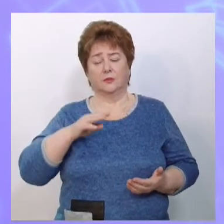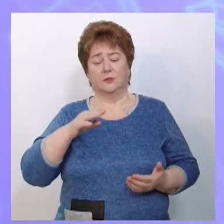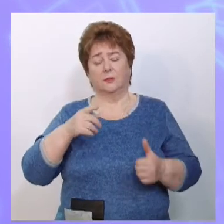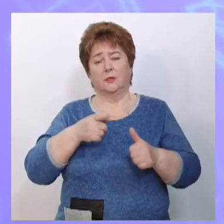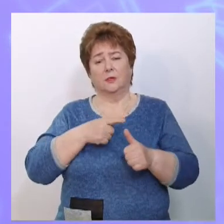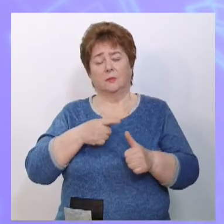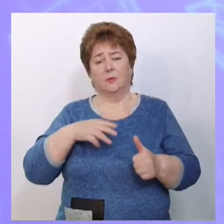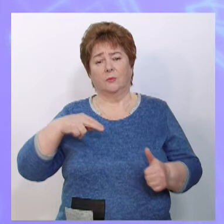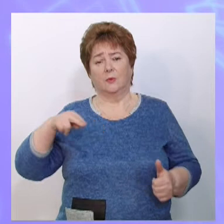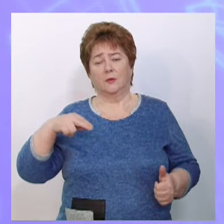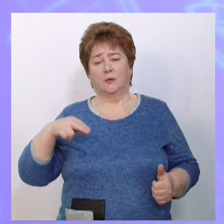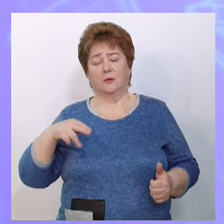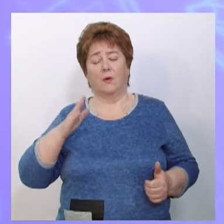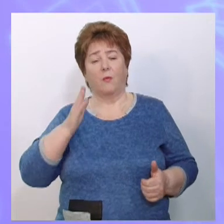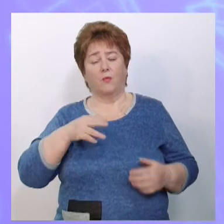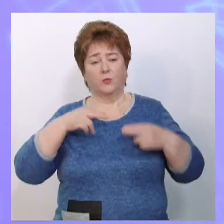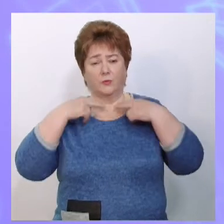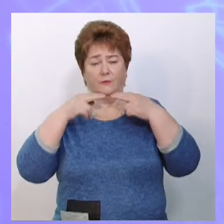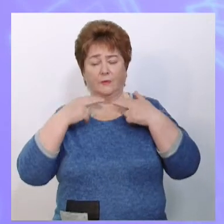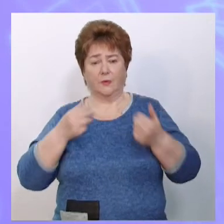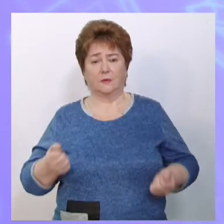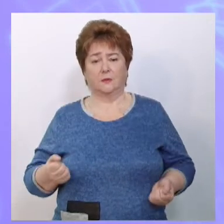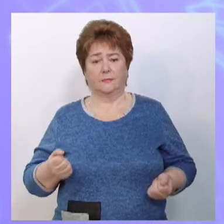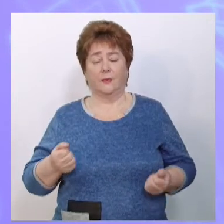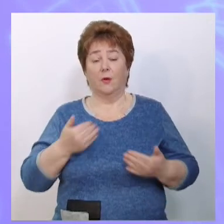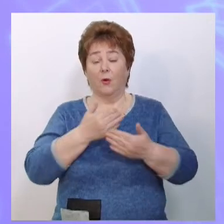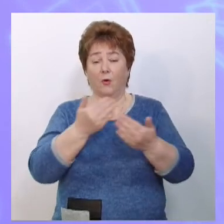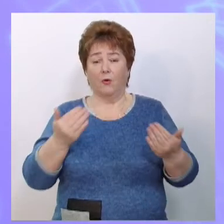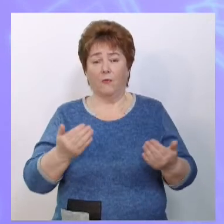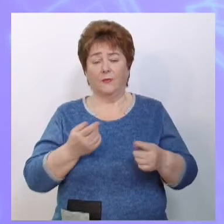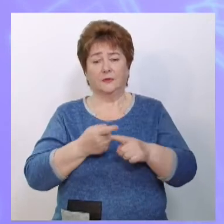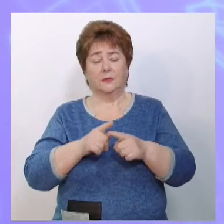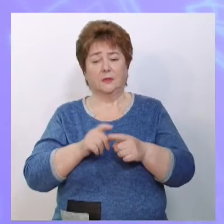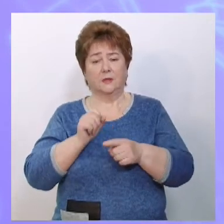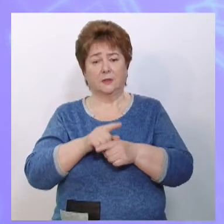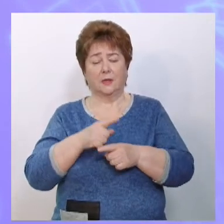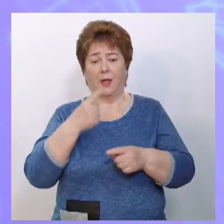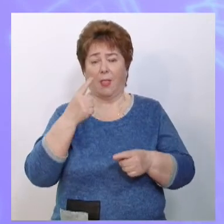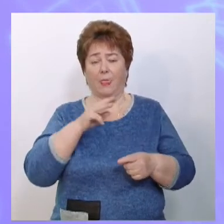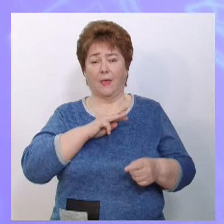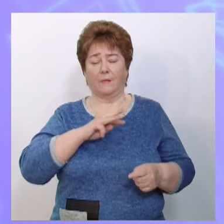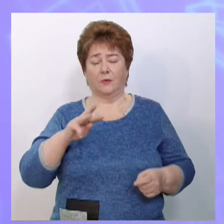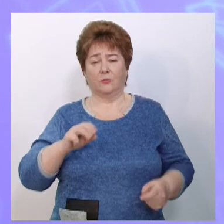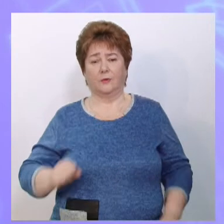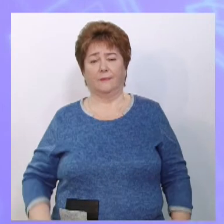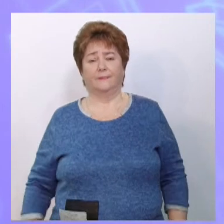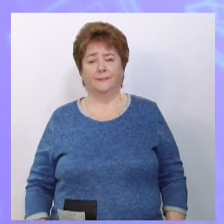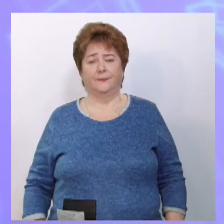имен прилагательных. Будьте внимательны. У вас на это задание